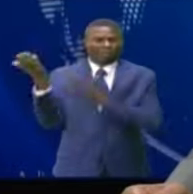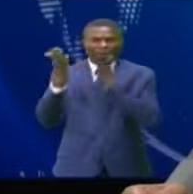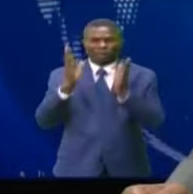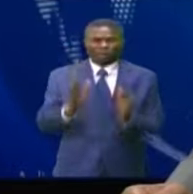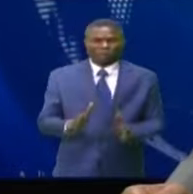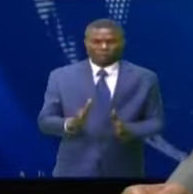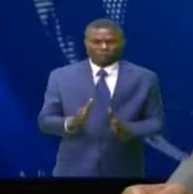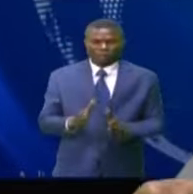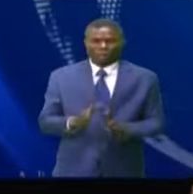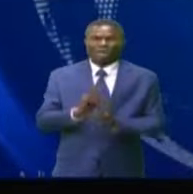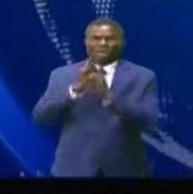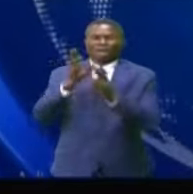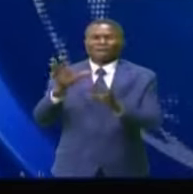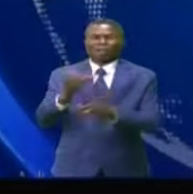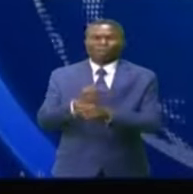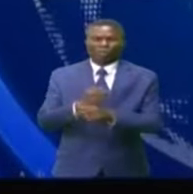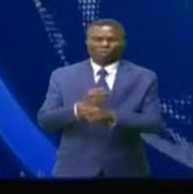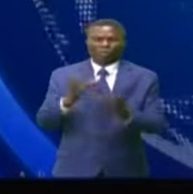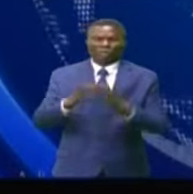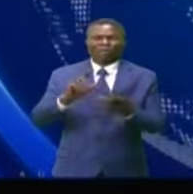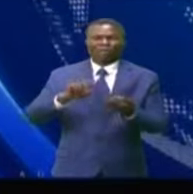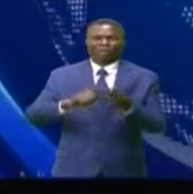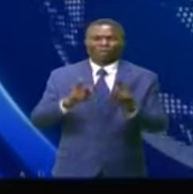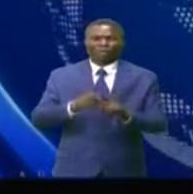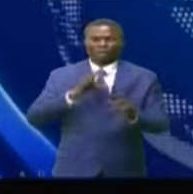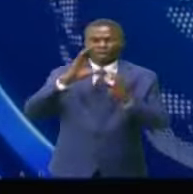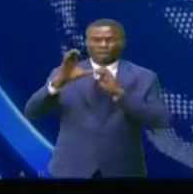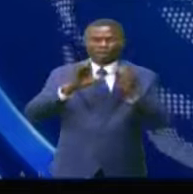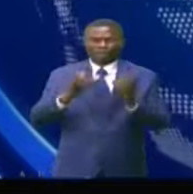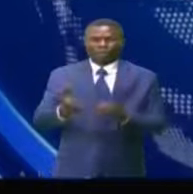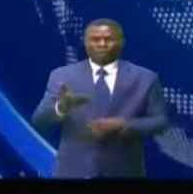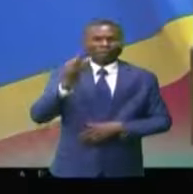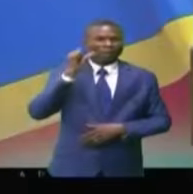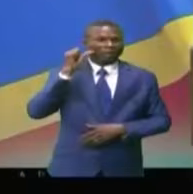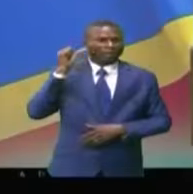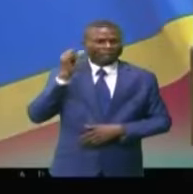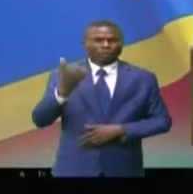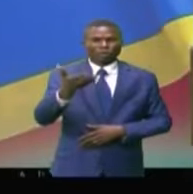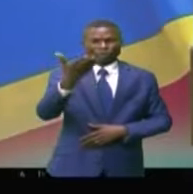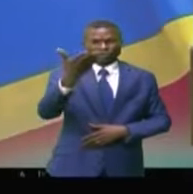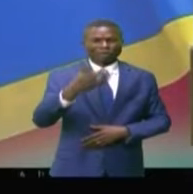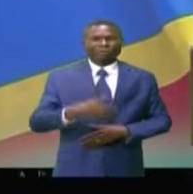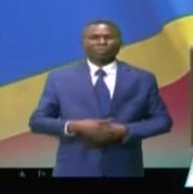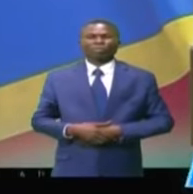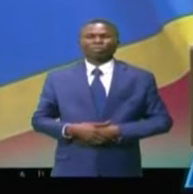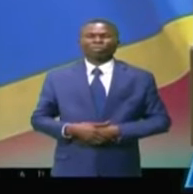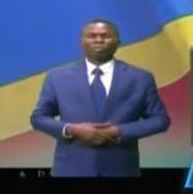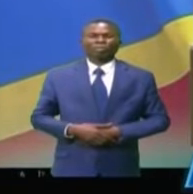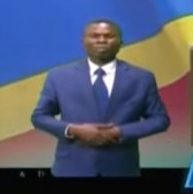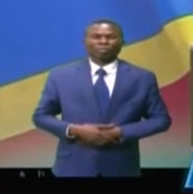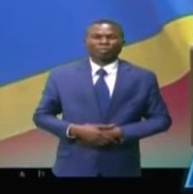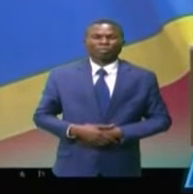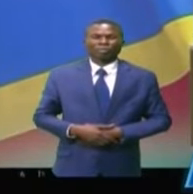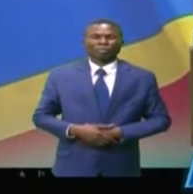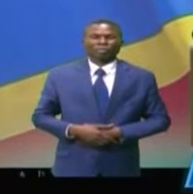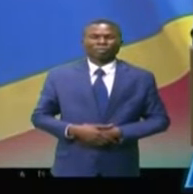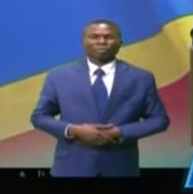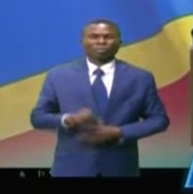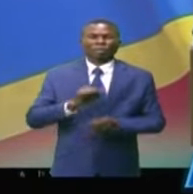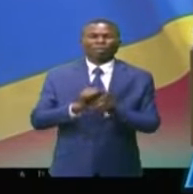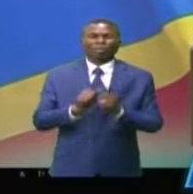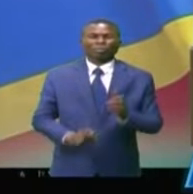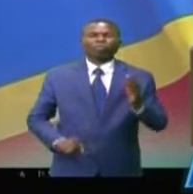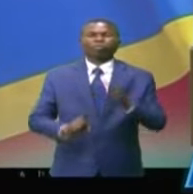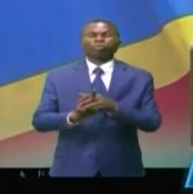du briefing co-animé avec son collègue de la communication hier. Revenons à l'incident qui vient de se réaliser il